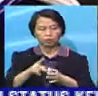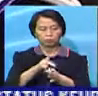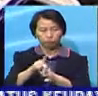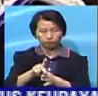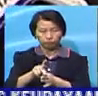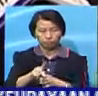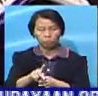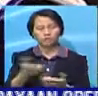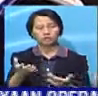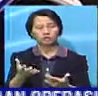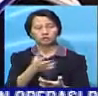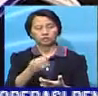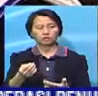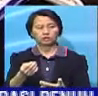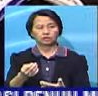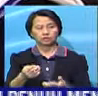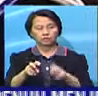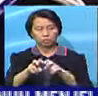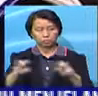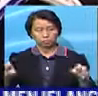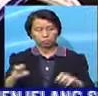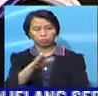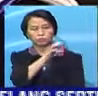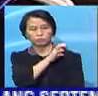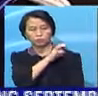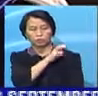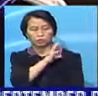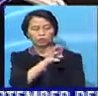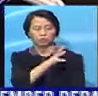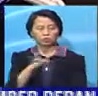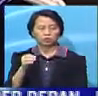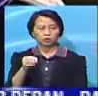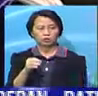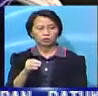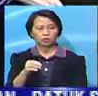profesional, dan juga barisan kejurulatihan dan juga